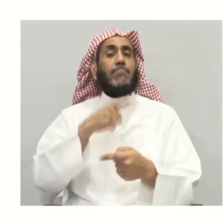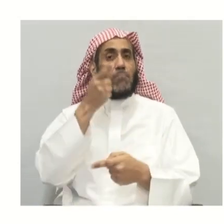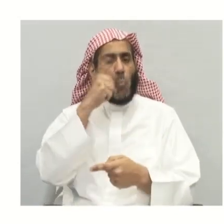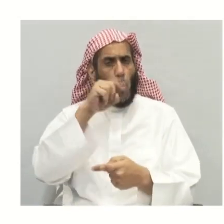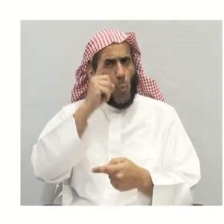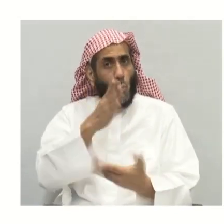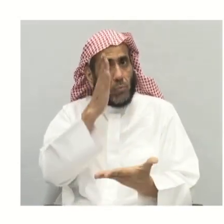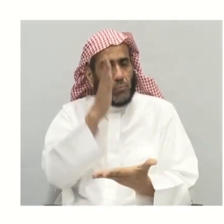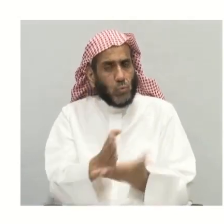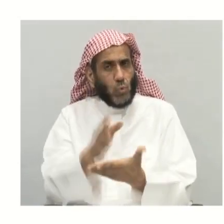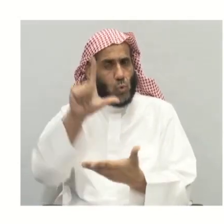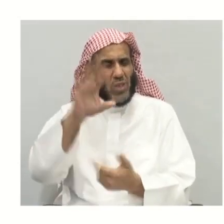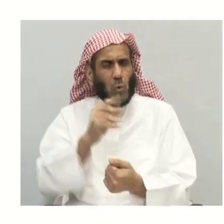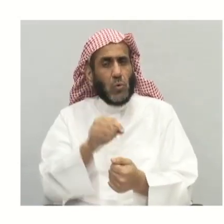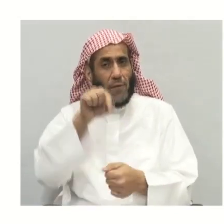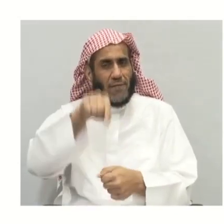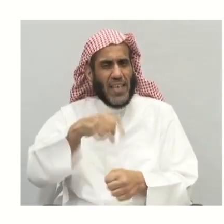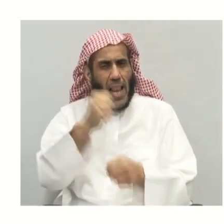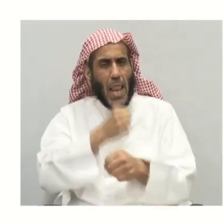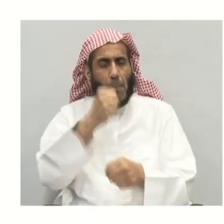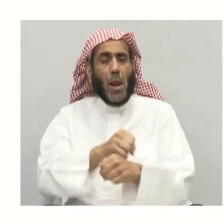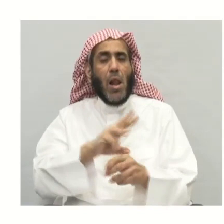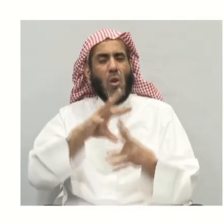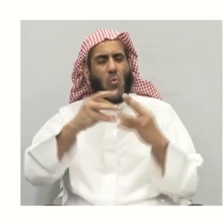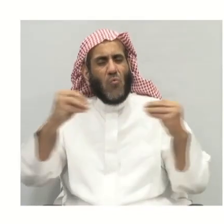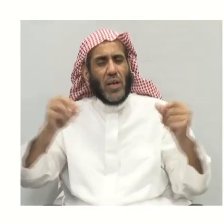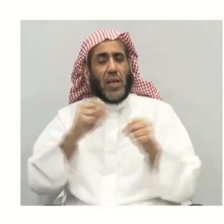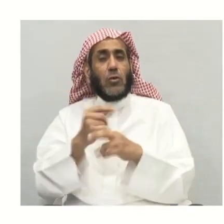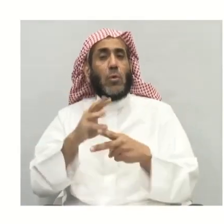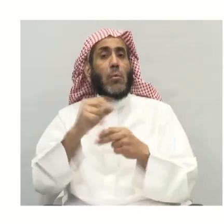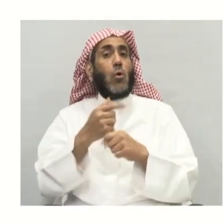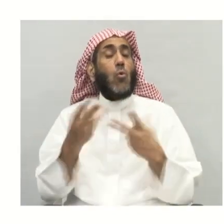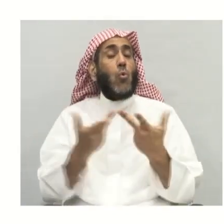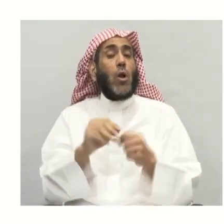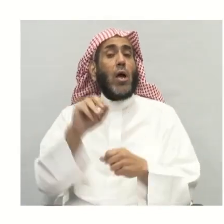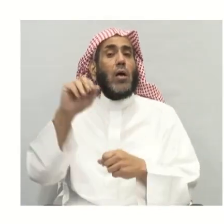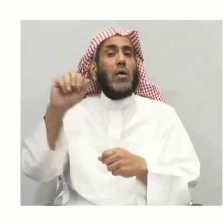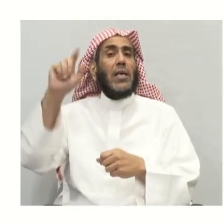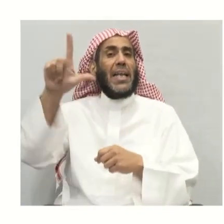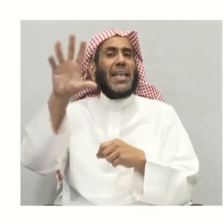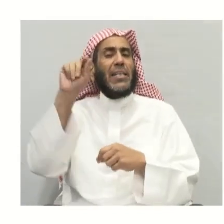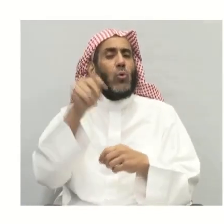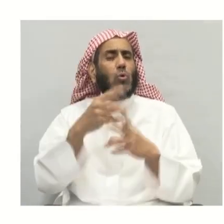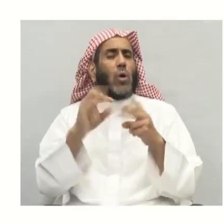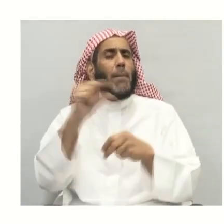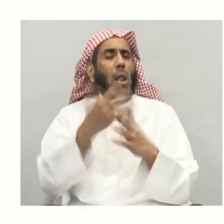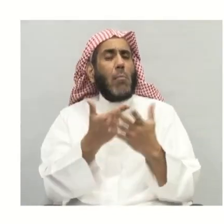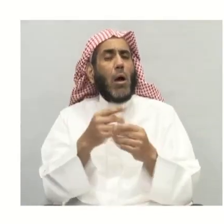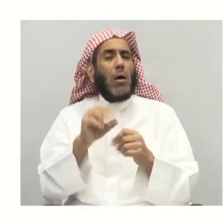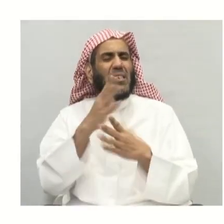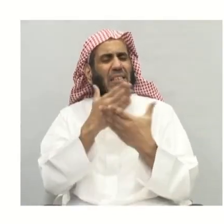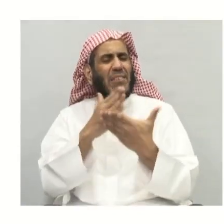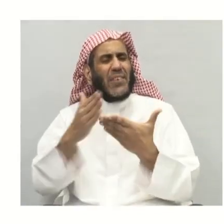هنا عندما نفكك هذه الجمله العباره الاولى لتخلصوا كم كلمه لتخلصوا ما رايكم